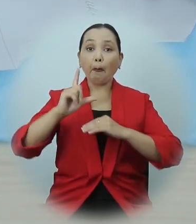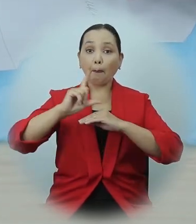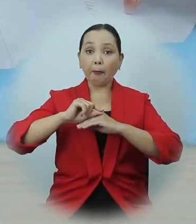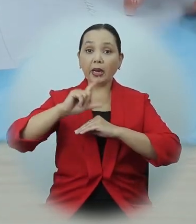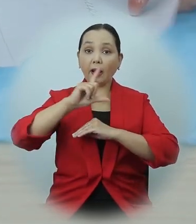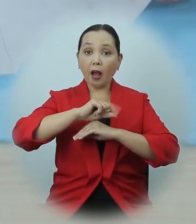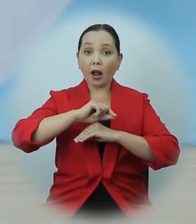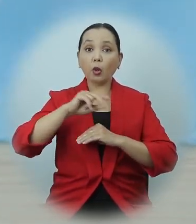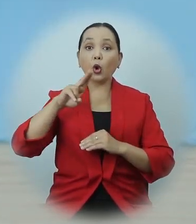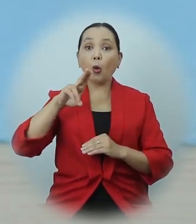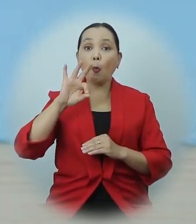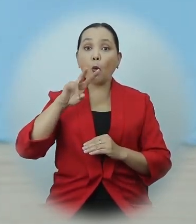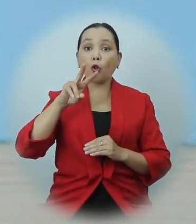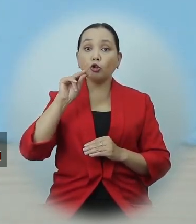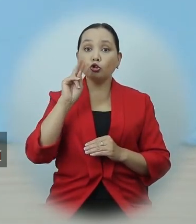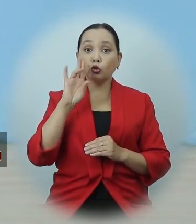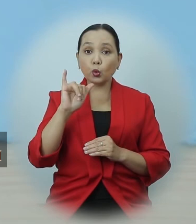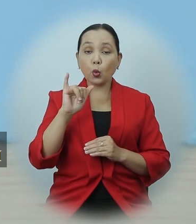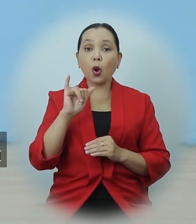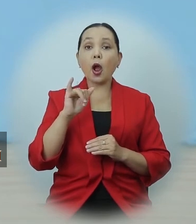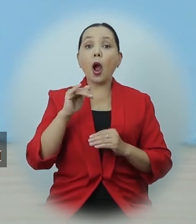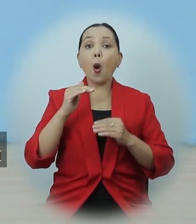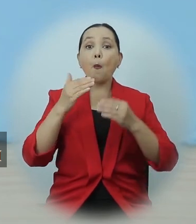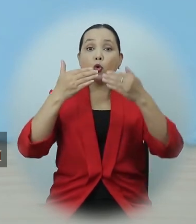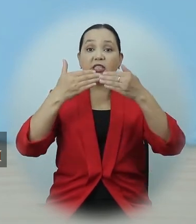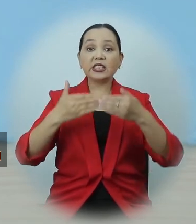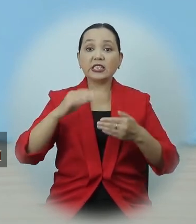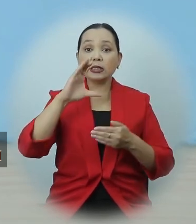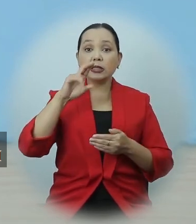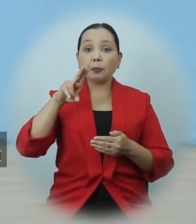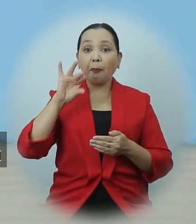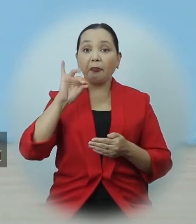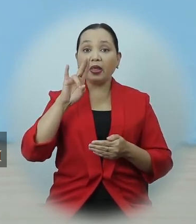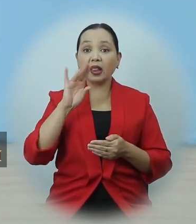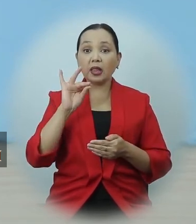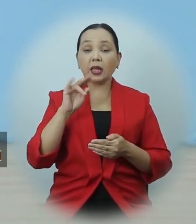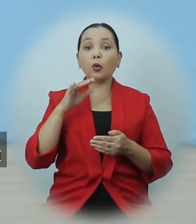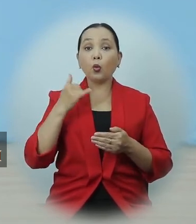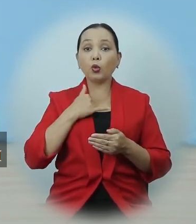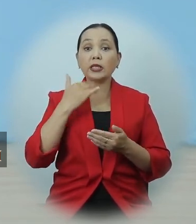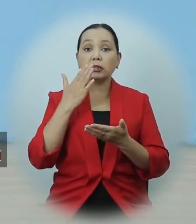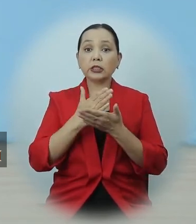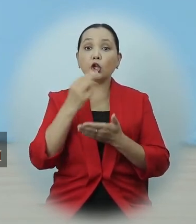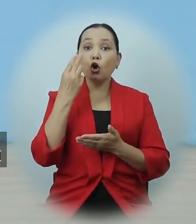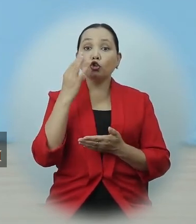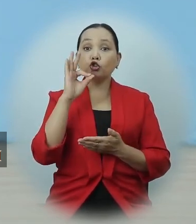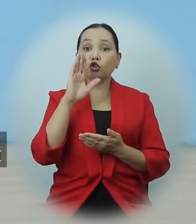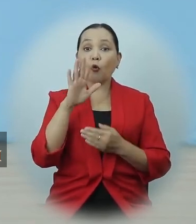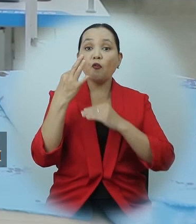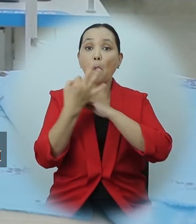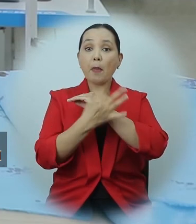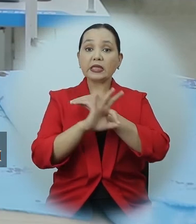Прикололи полочку. По спинке у нас идет шов по средней